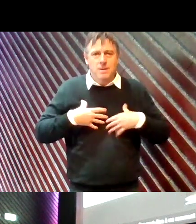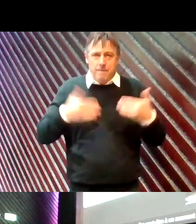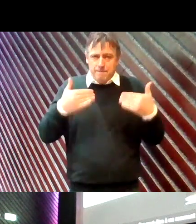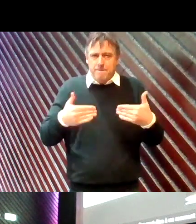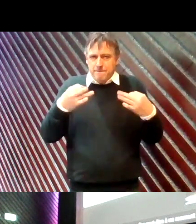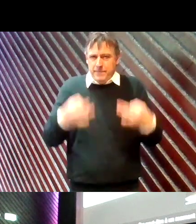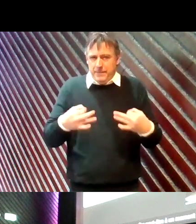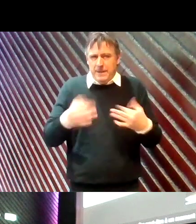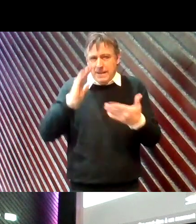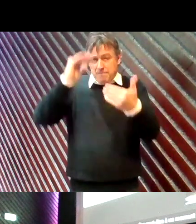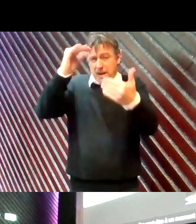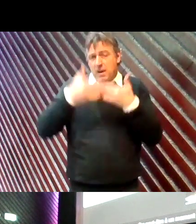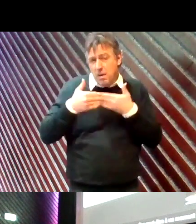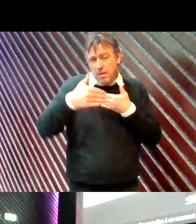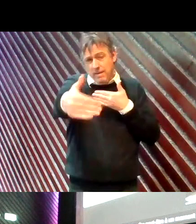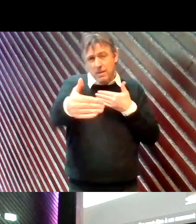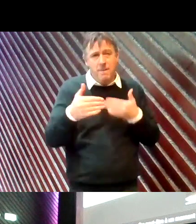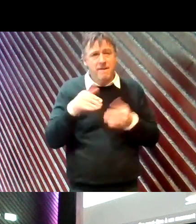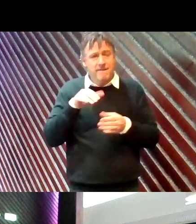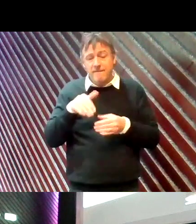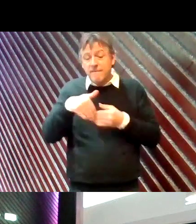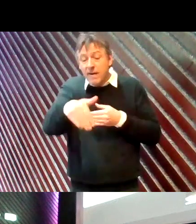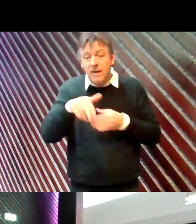que lorsqu'on va aller voter,